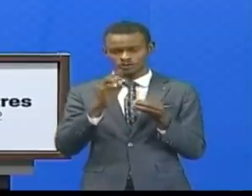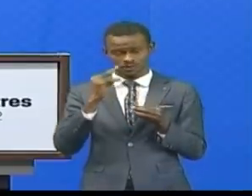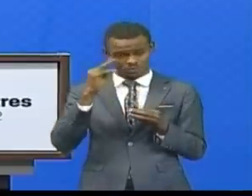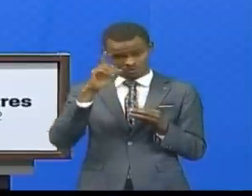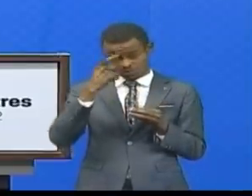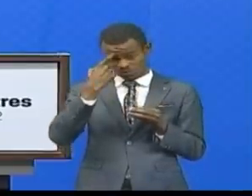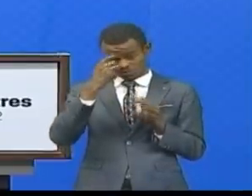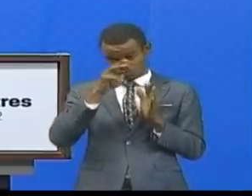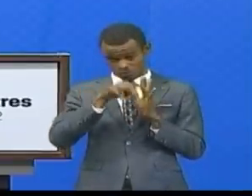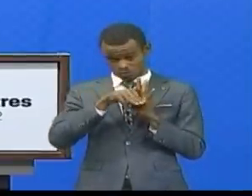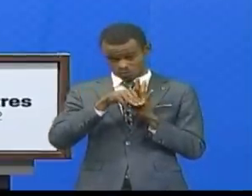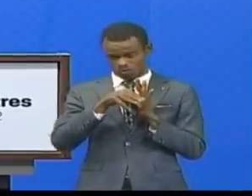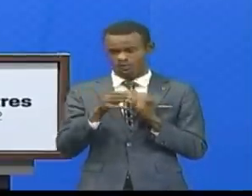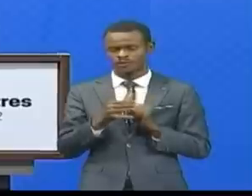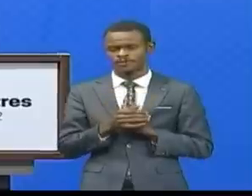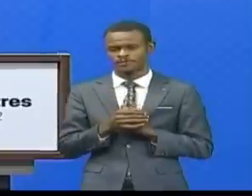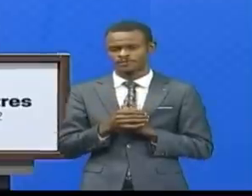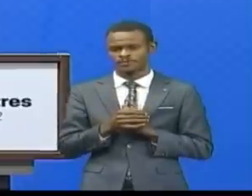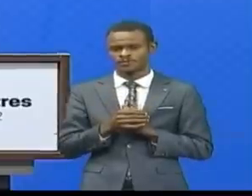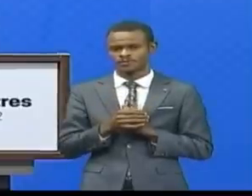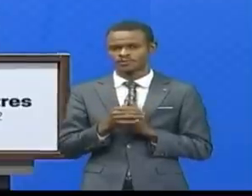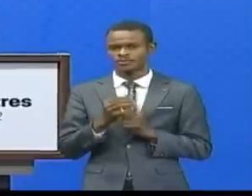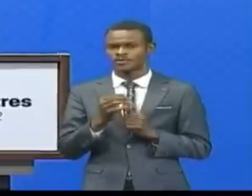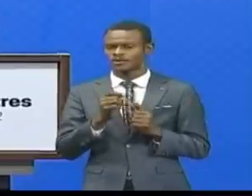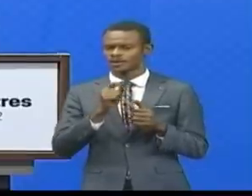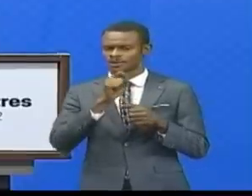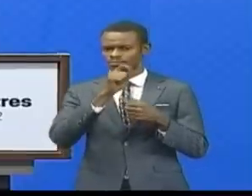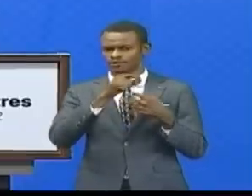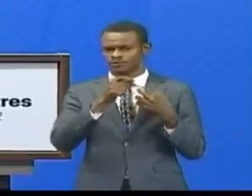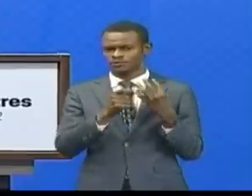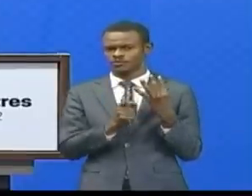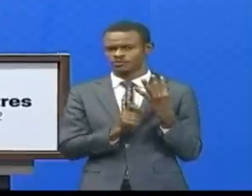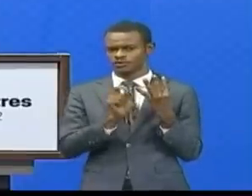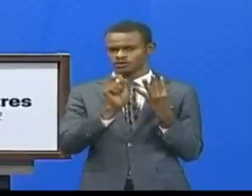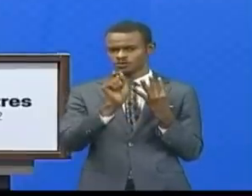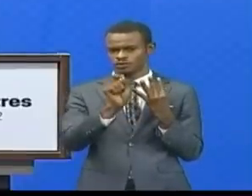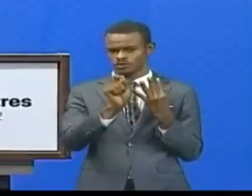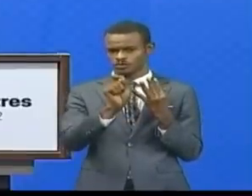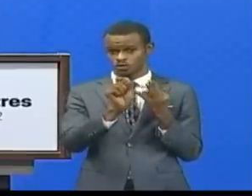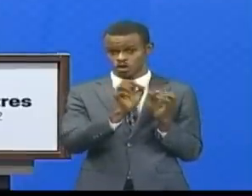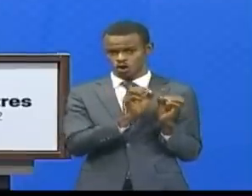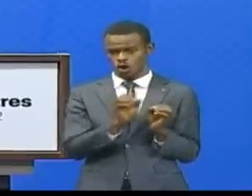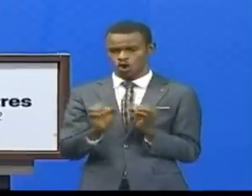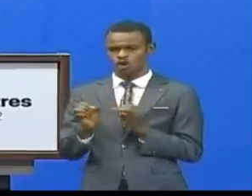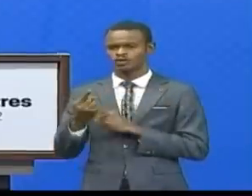Quatre points étaient inscrits à l'ordre du jour de cette réunion. À savoir,